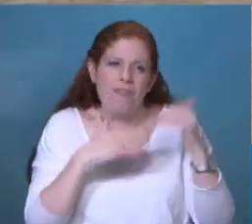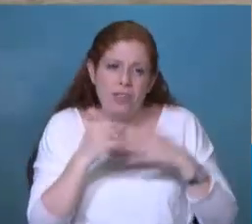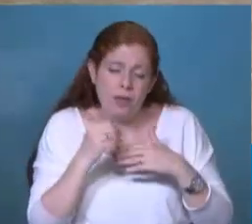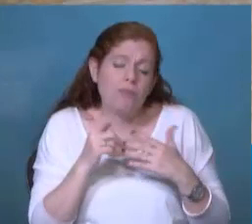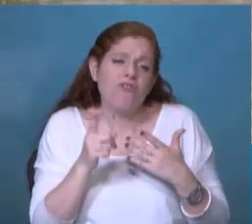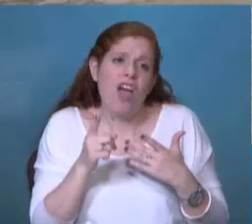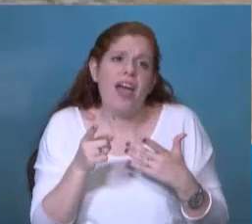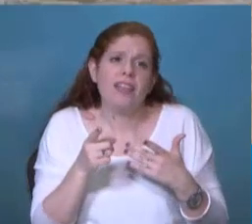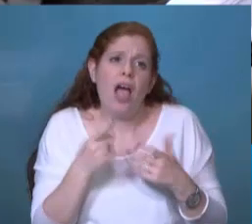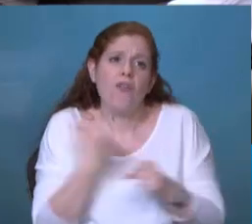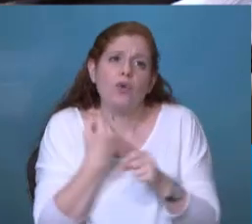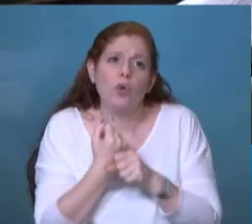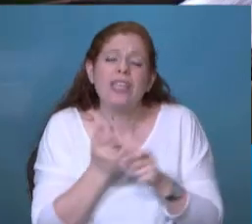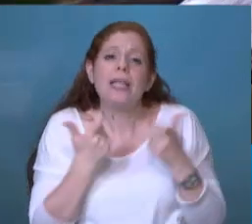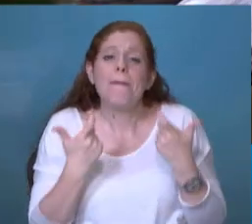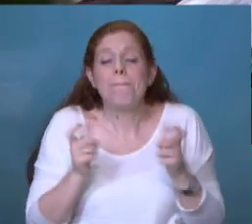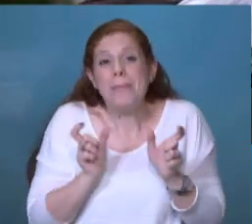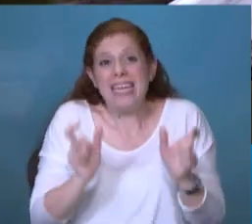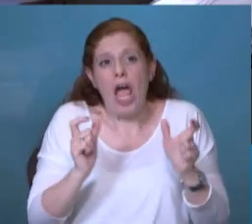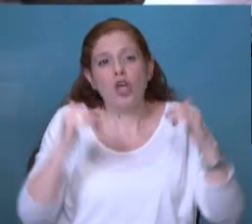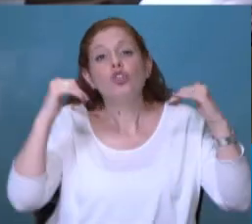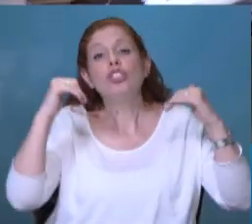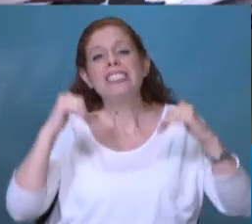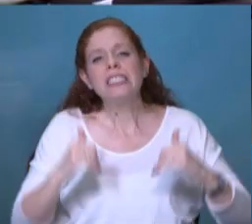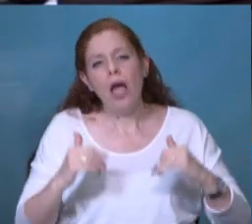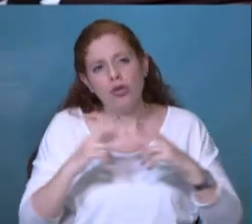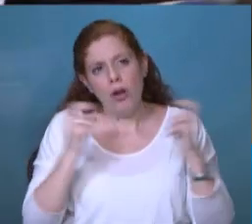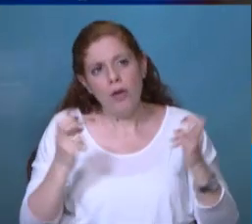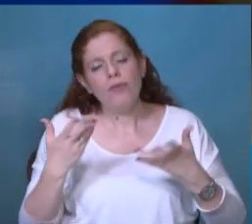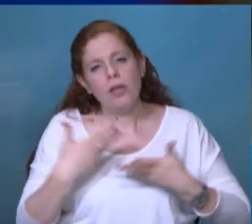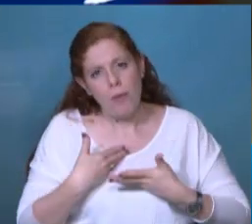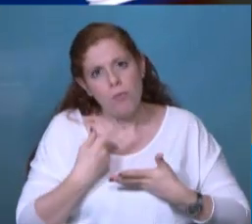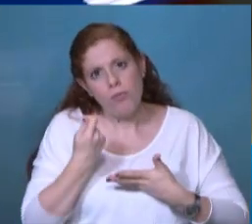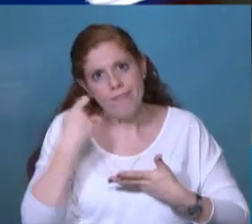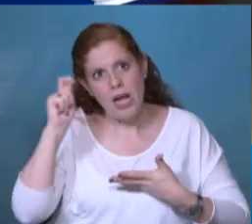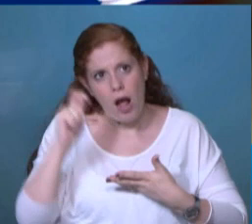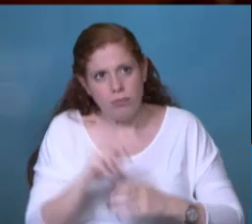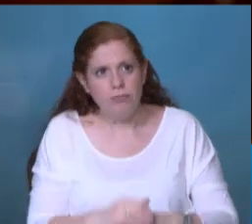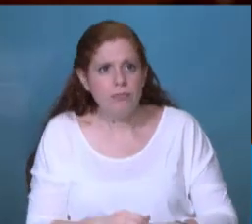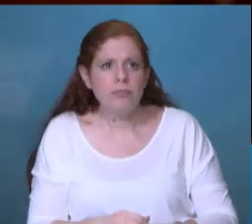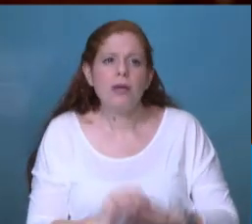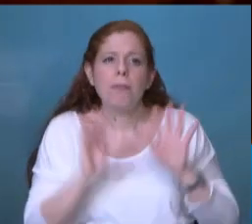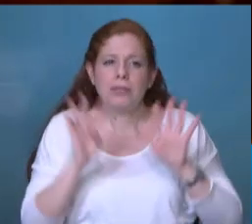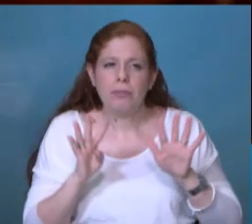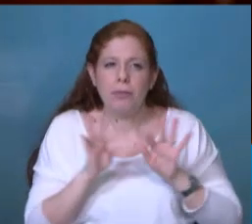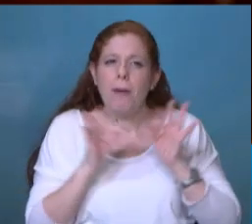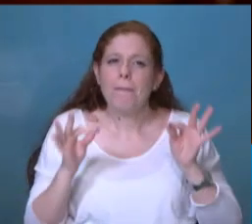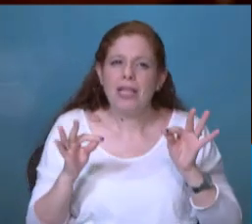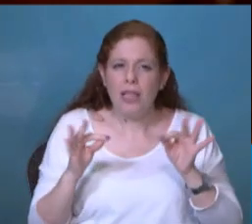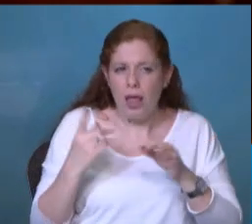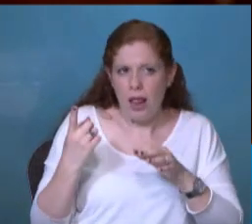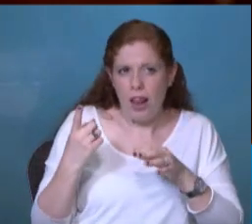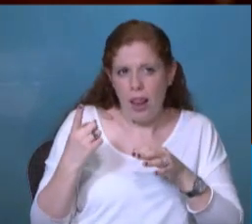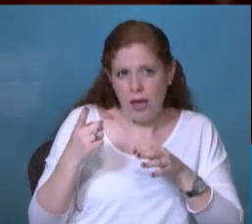העבודות למניעת שקיעת העיר, ותקבלו חתיכת חשבון. Da settembre entrerà in vigore una nuova misura, si